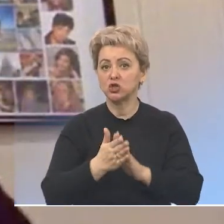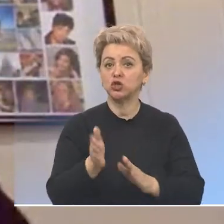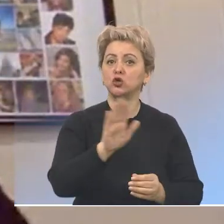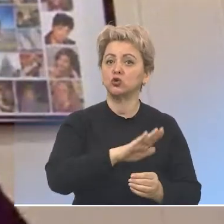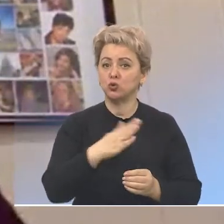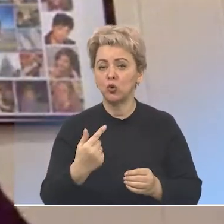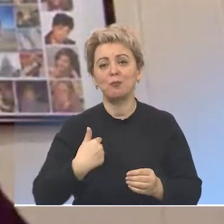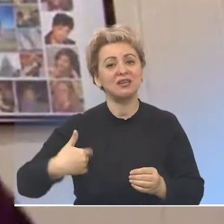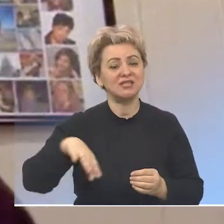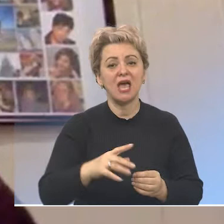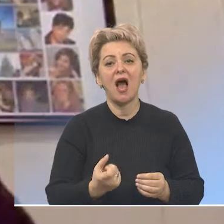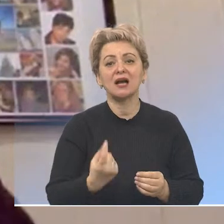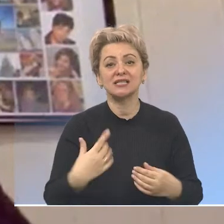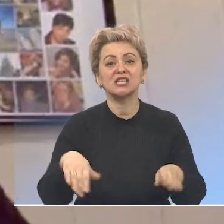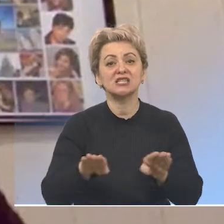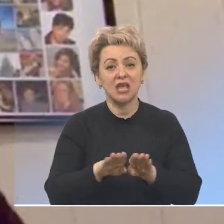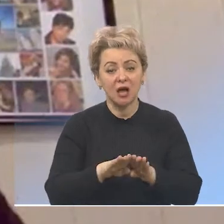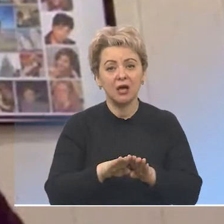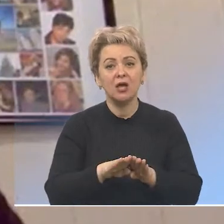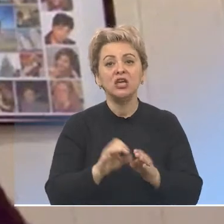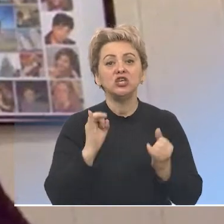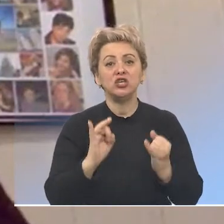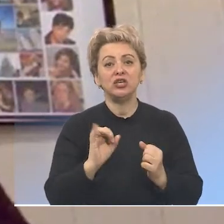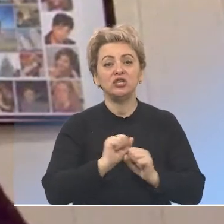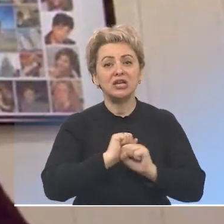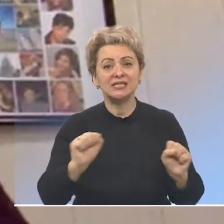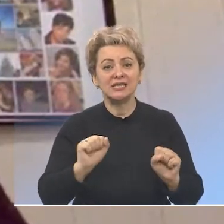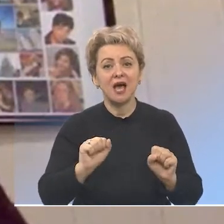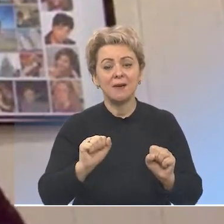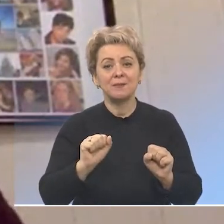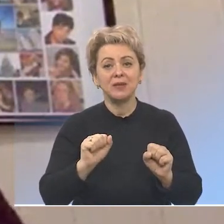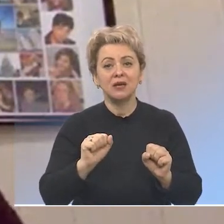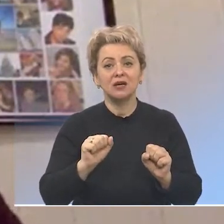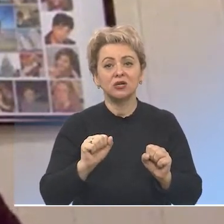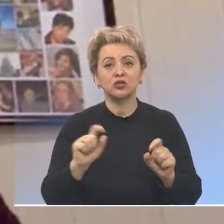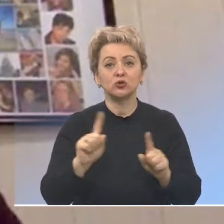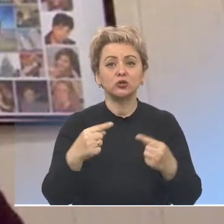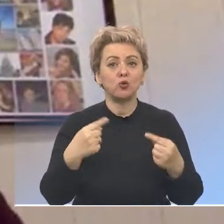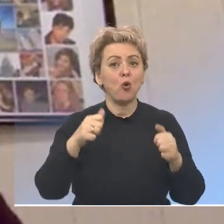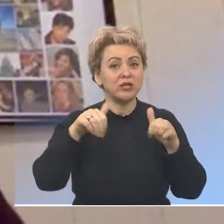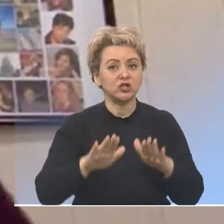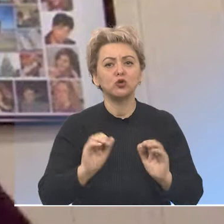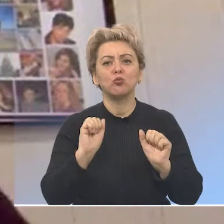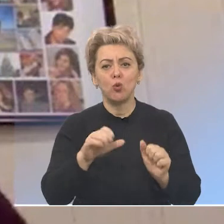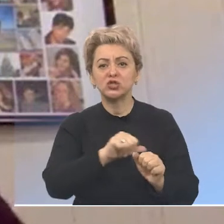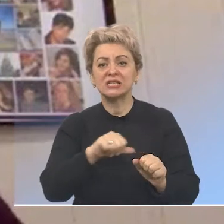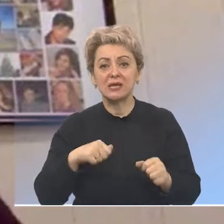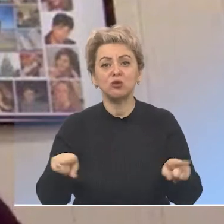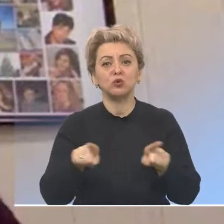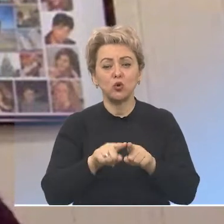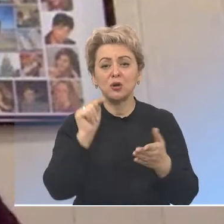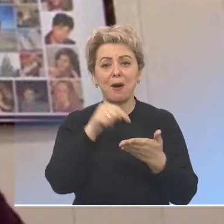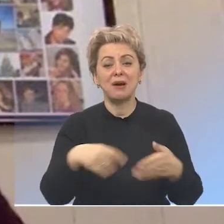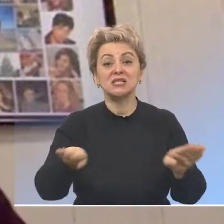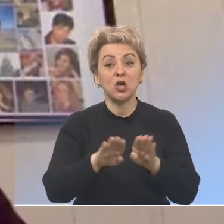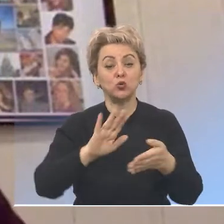положение друг друга. Мы все оказались сейчас в одной лодке, и нельзя, раскачивать ее, потому что можно и самим тоже